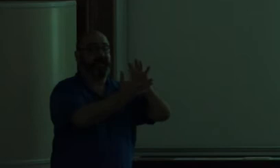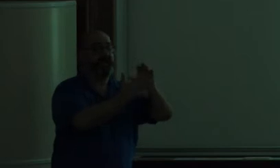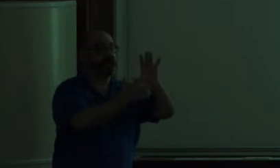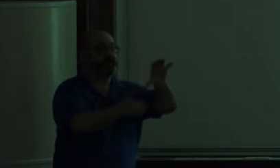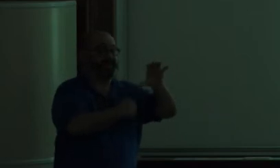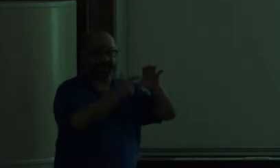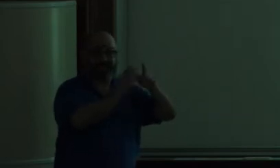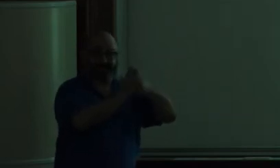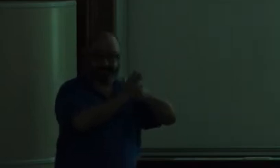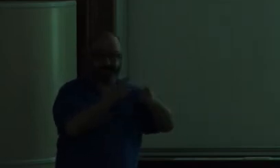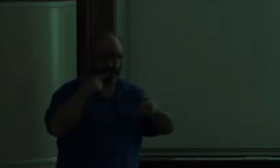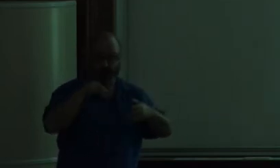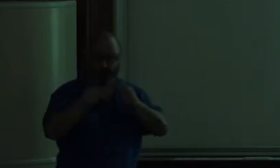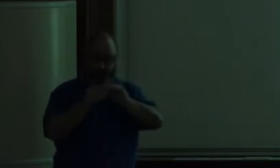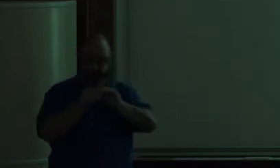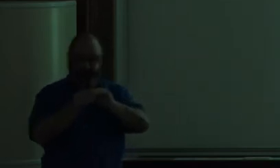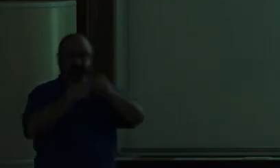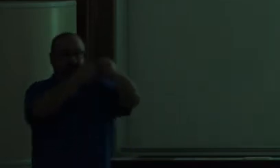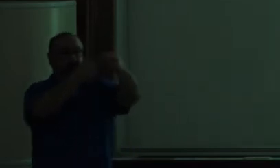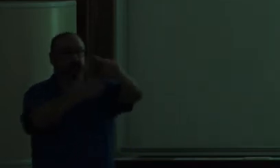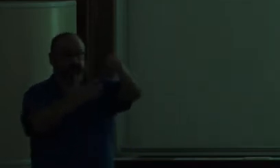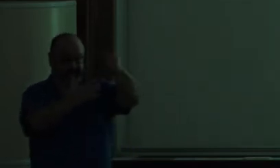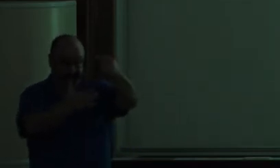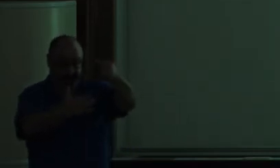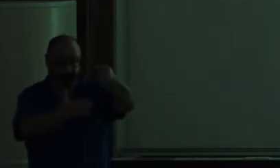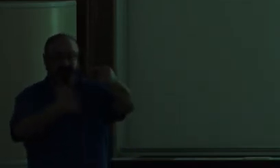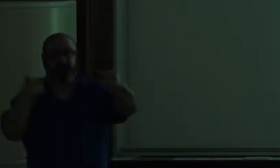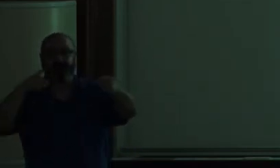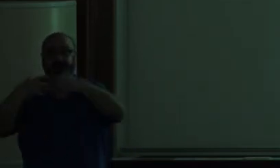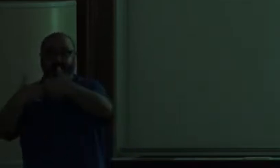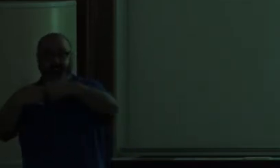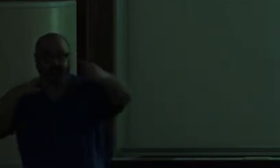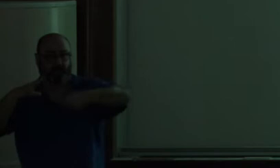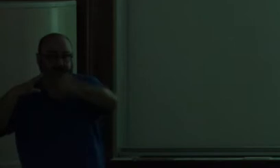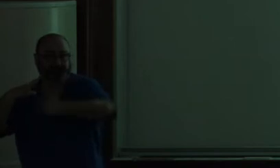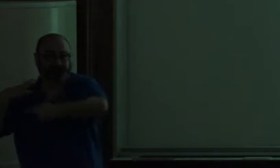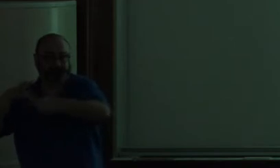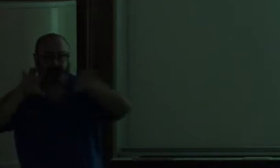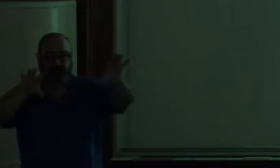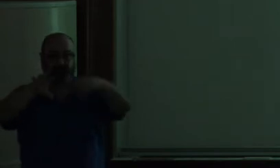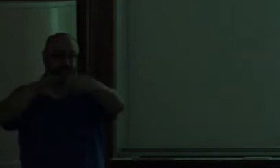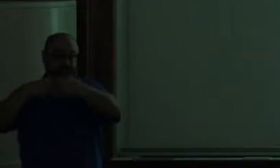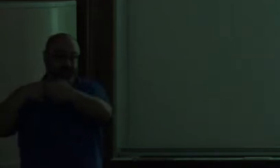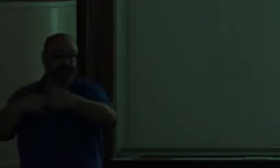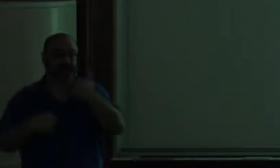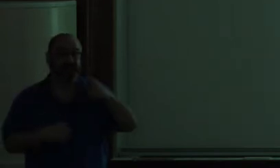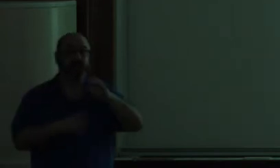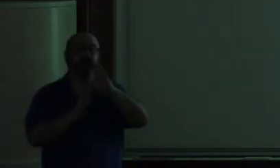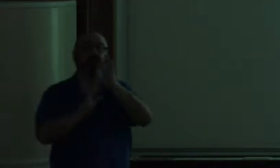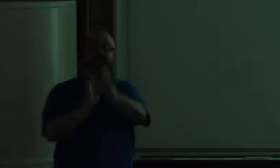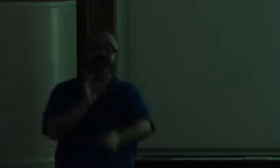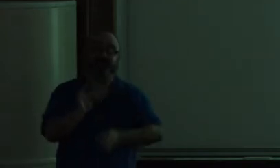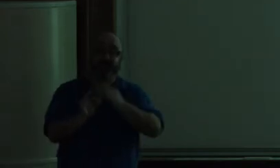a toujours deux objets, l'itérable, notre collection, et l'itérateur, celui qui permet de prendre les objets de cette collection. Donc derrière la boucle for,